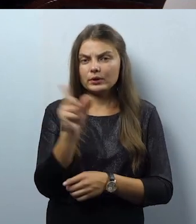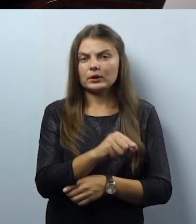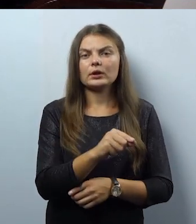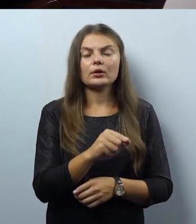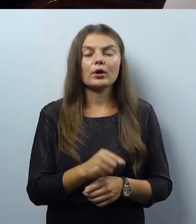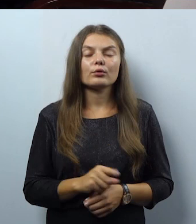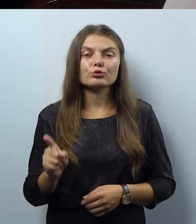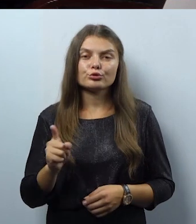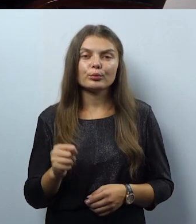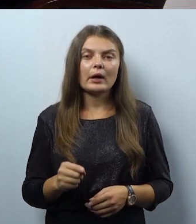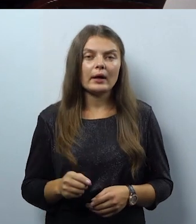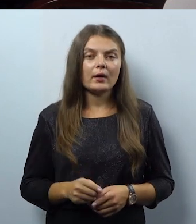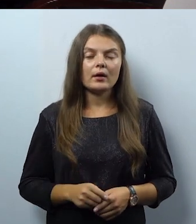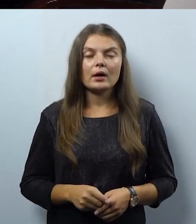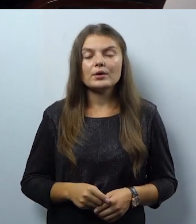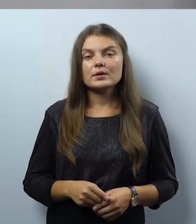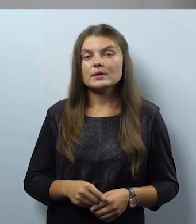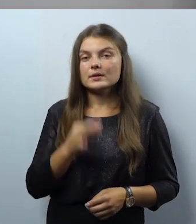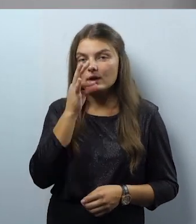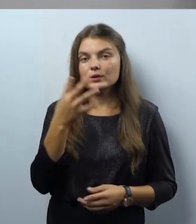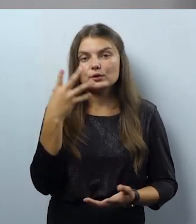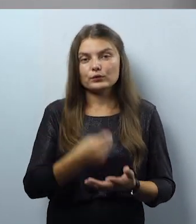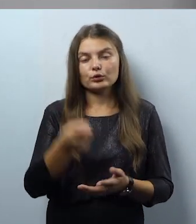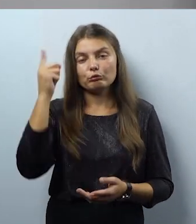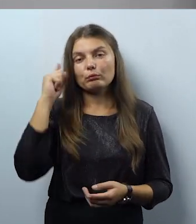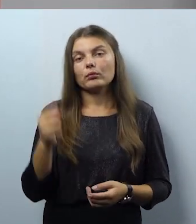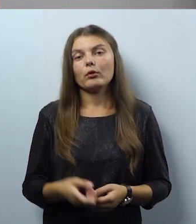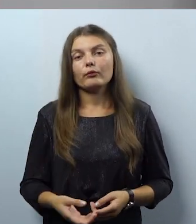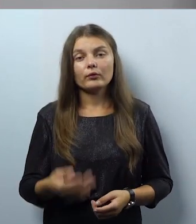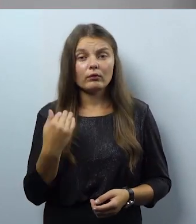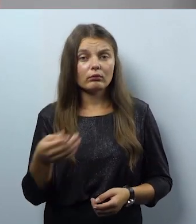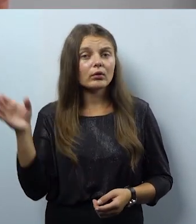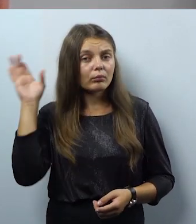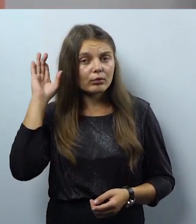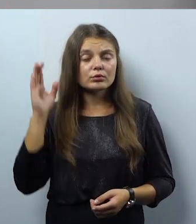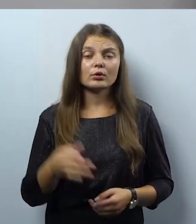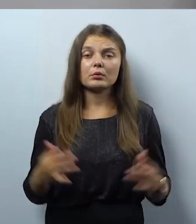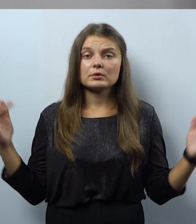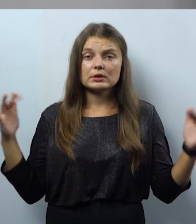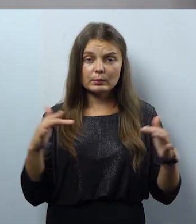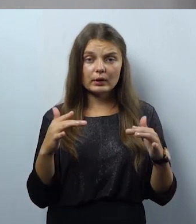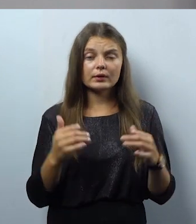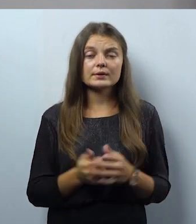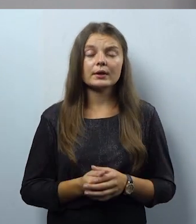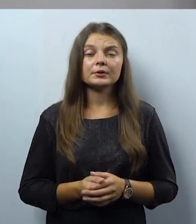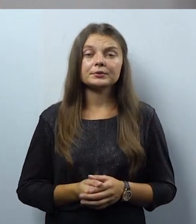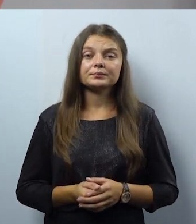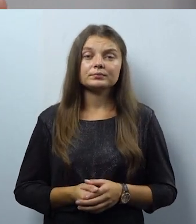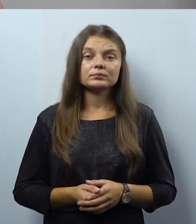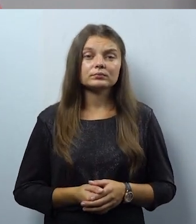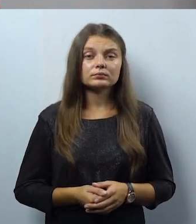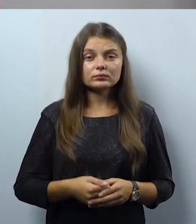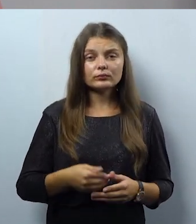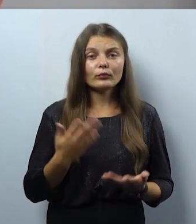ті чи інші. Такий незалежний монітор. Так. Звичайно. Він прошу. Послухав то все. Після того ми зібралися ще,